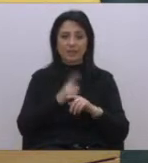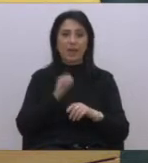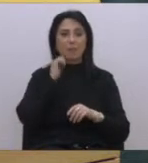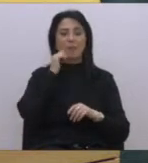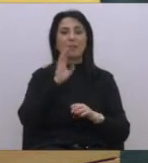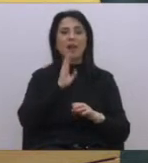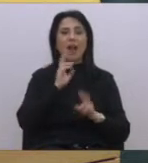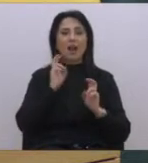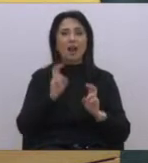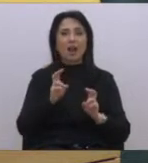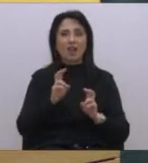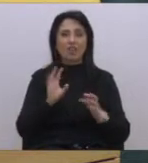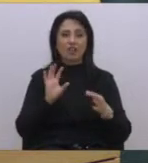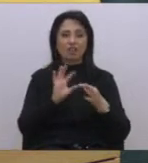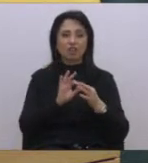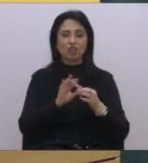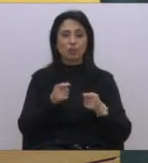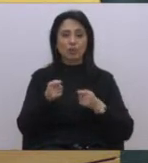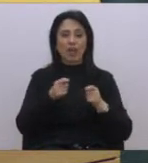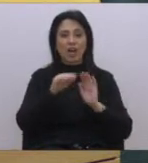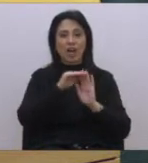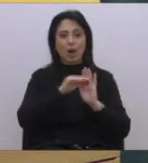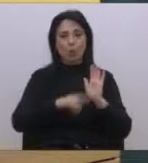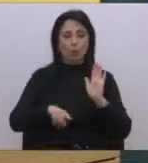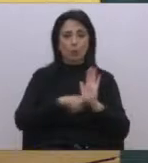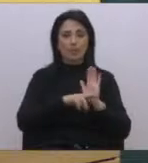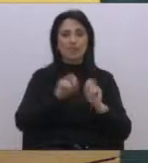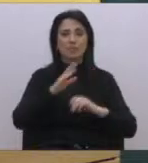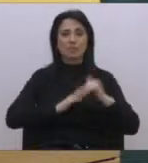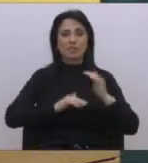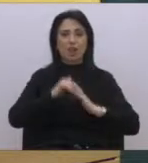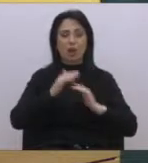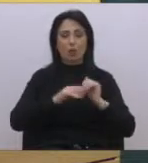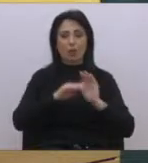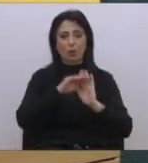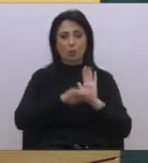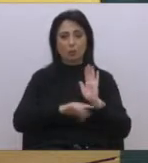cali, șeuert test, regulire bade, specialul pe bis, nu schas.